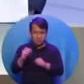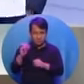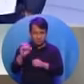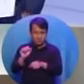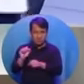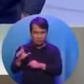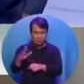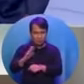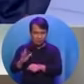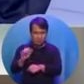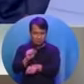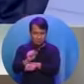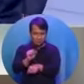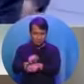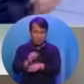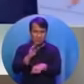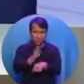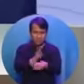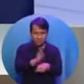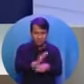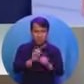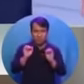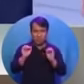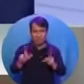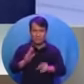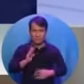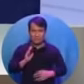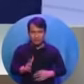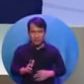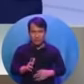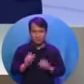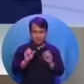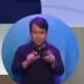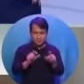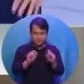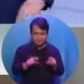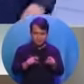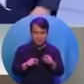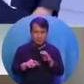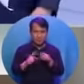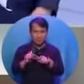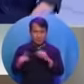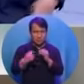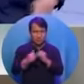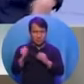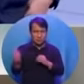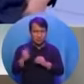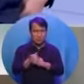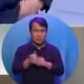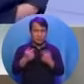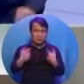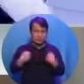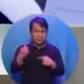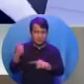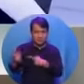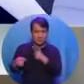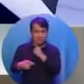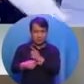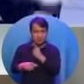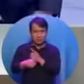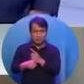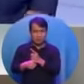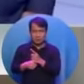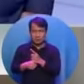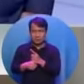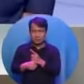buhay, magnegosyo, lalo ngayon panahon ng pandemya, kailang dumiskarte tayo. Pero, sir, dapat ilagay natin sa lugar